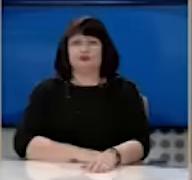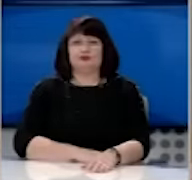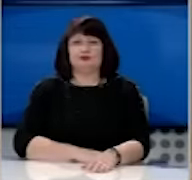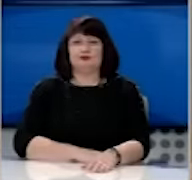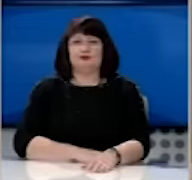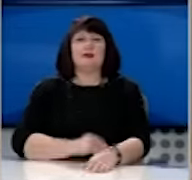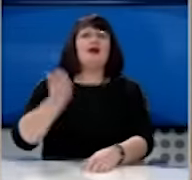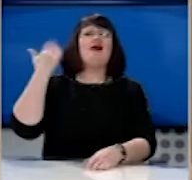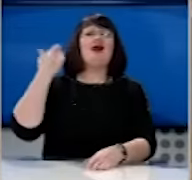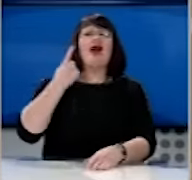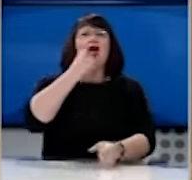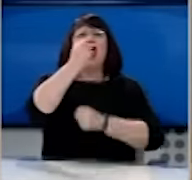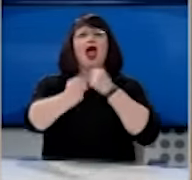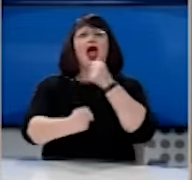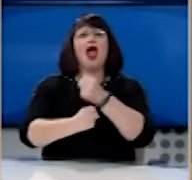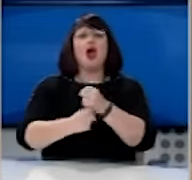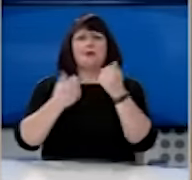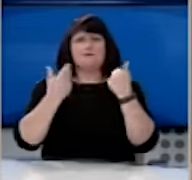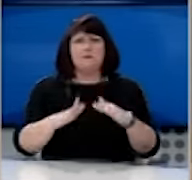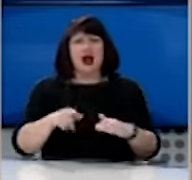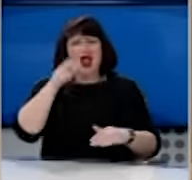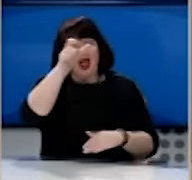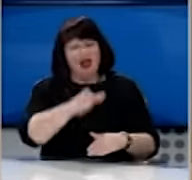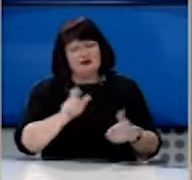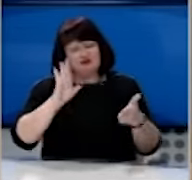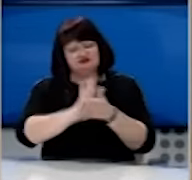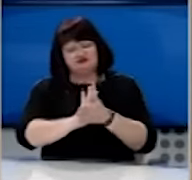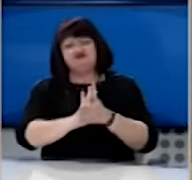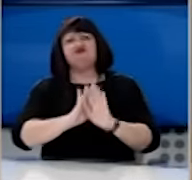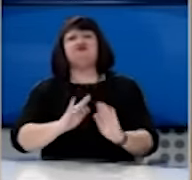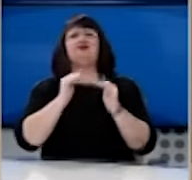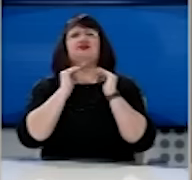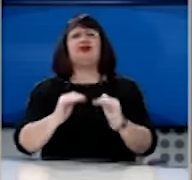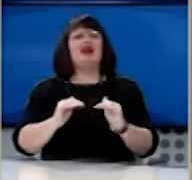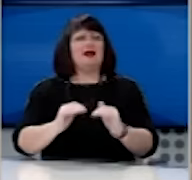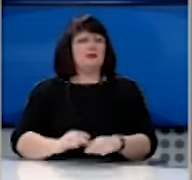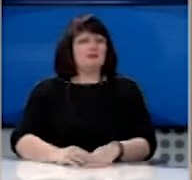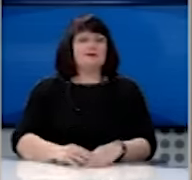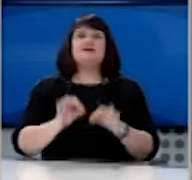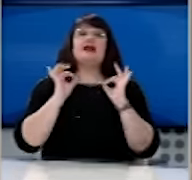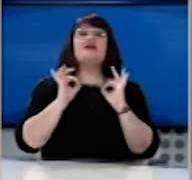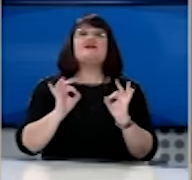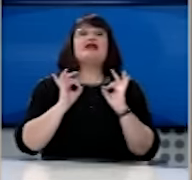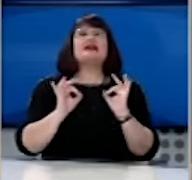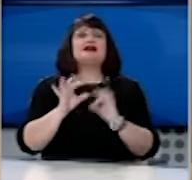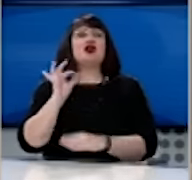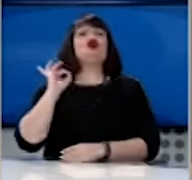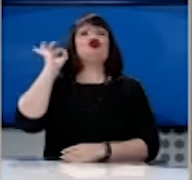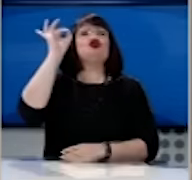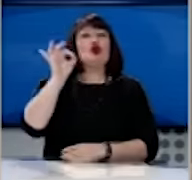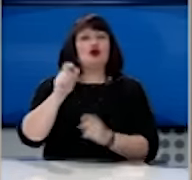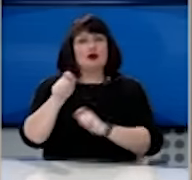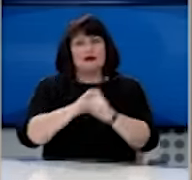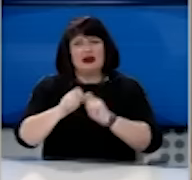τότε. Αλλά εσείς εκεί, κολλημένοι. Και βέβαια έχετε και το μεγάλο σας στόχο για την